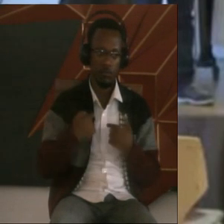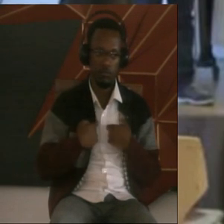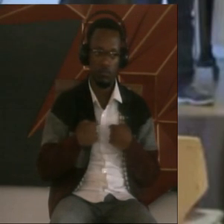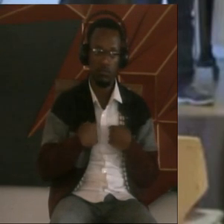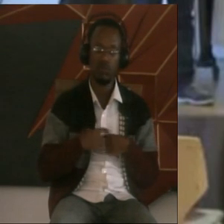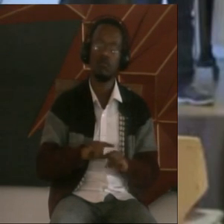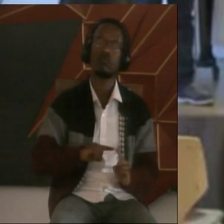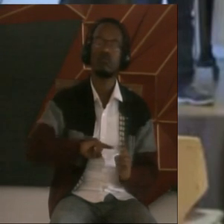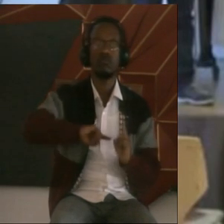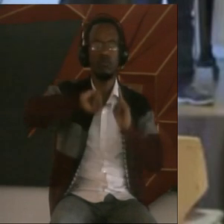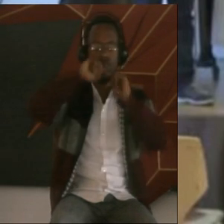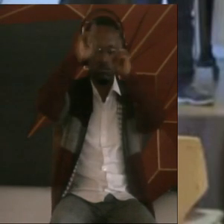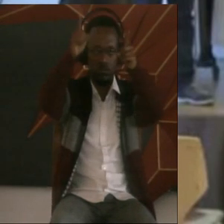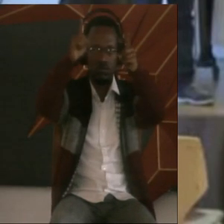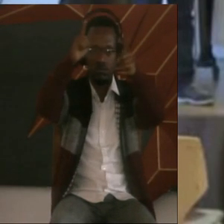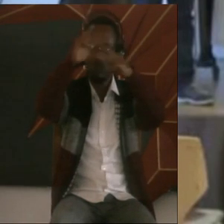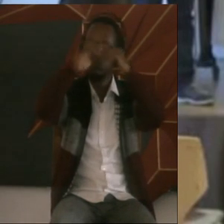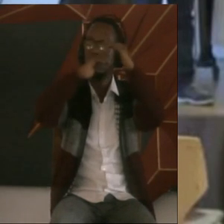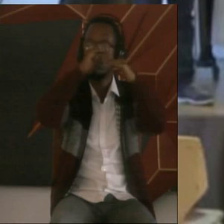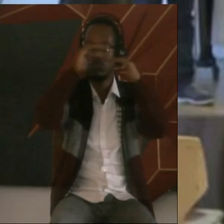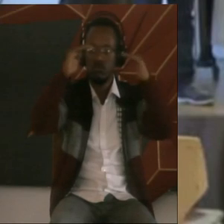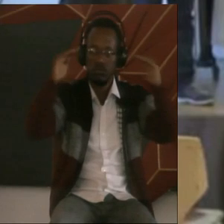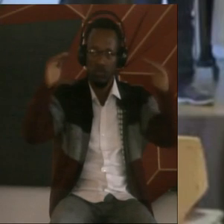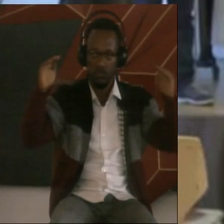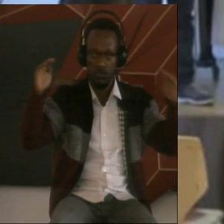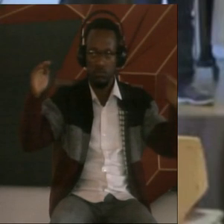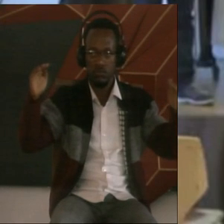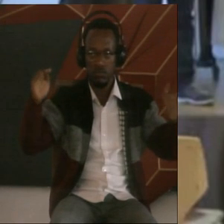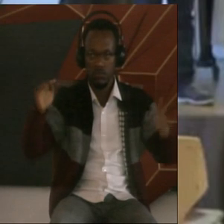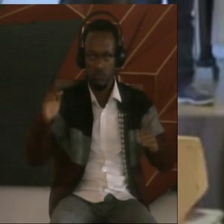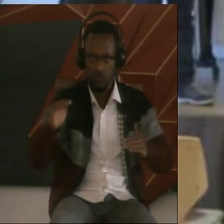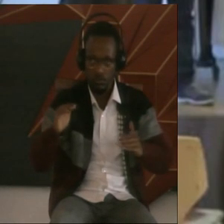cyane rwose nzaba ndiyo.